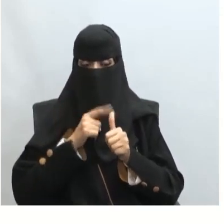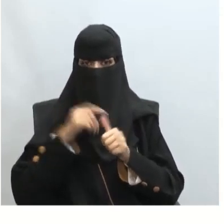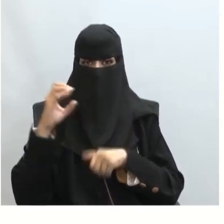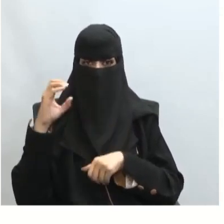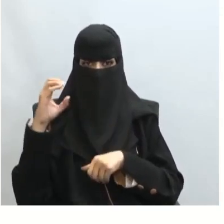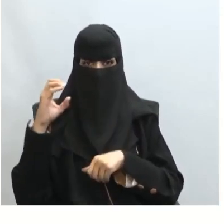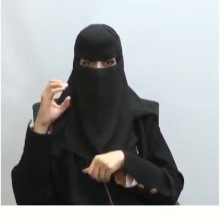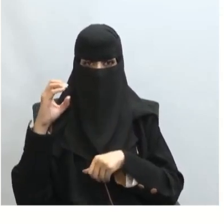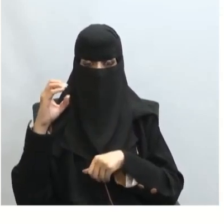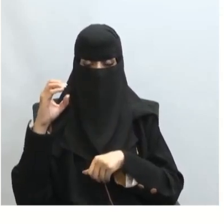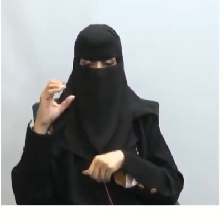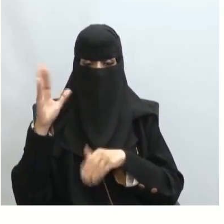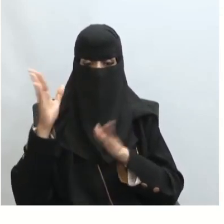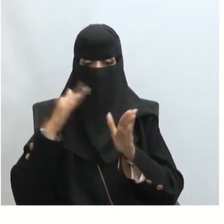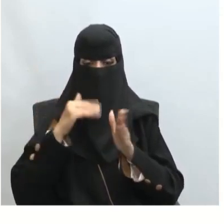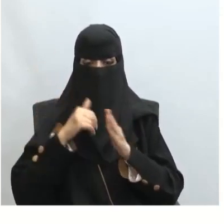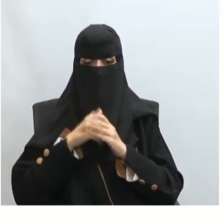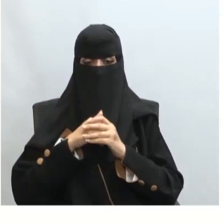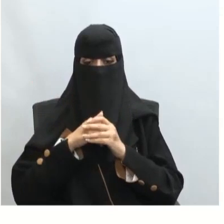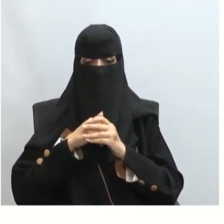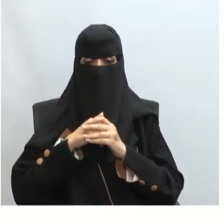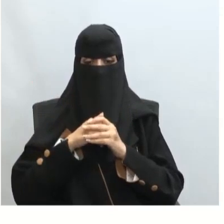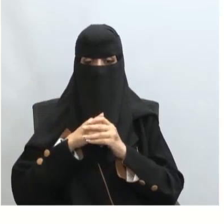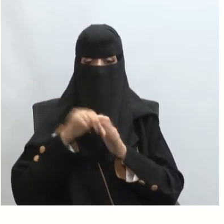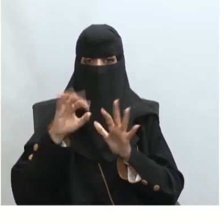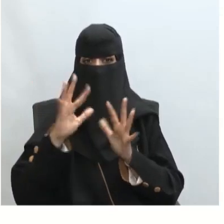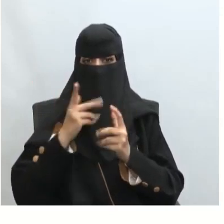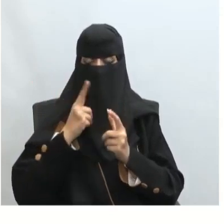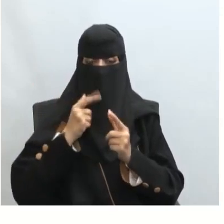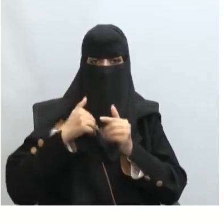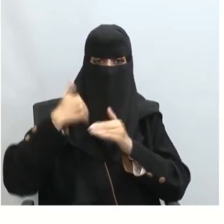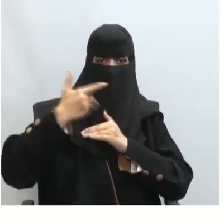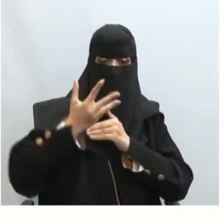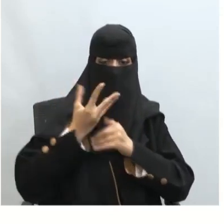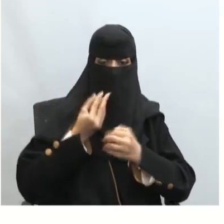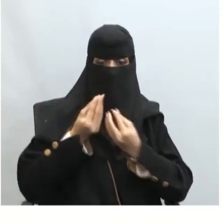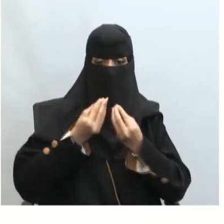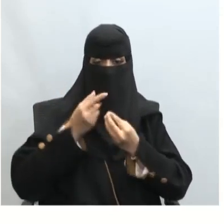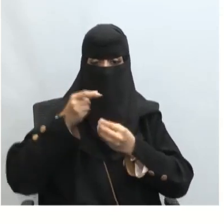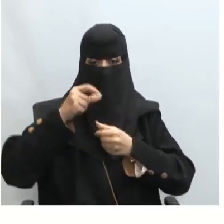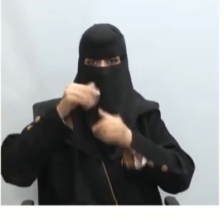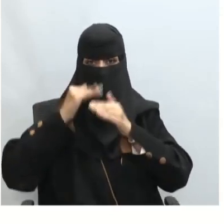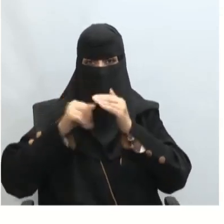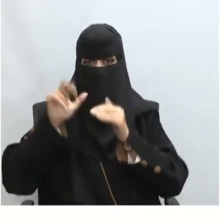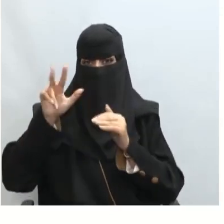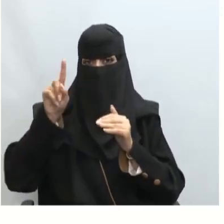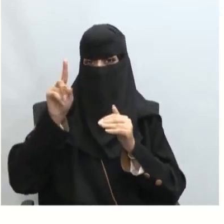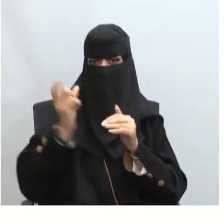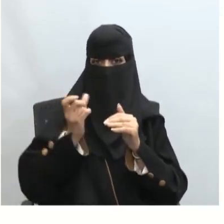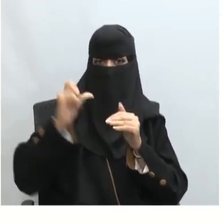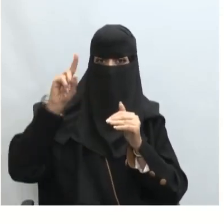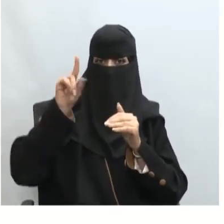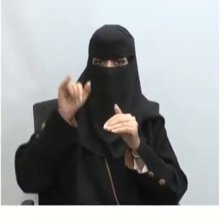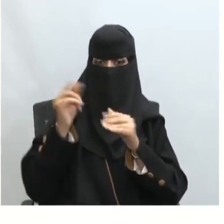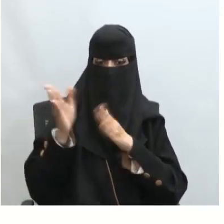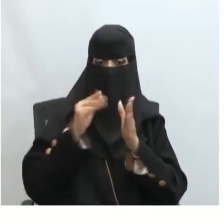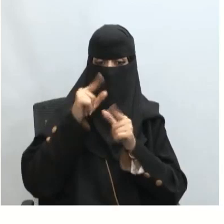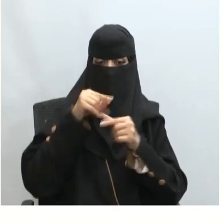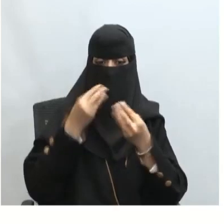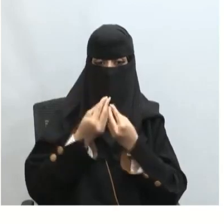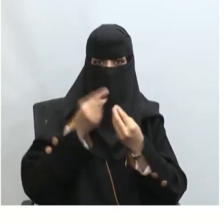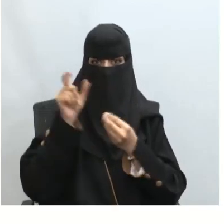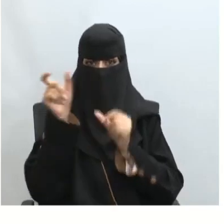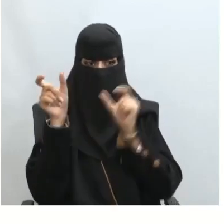سيعطيني ايثين وماء ما ناتج تفاعل هي درجه البروبين عندما يكون البروبين والهيدروجين